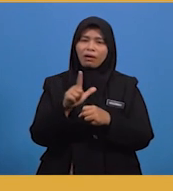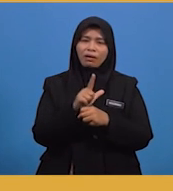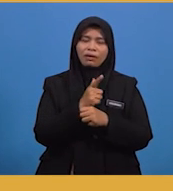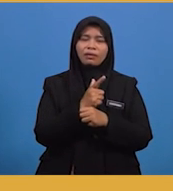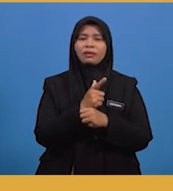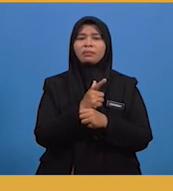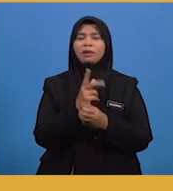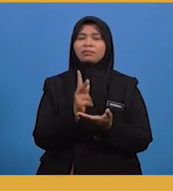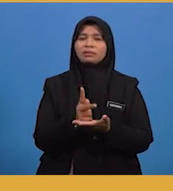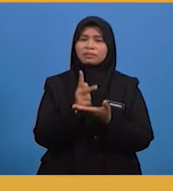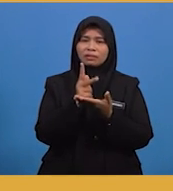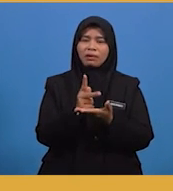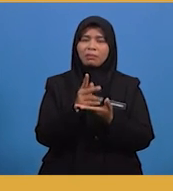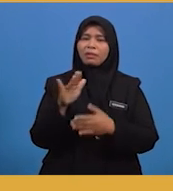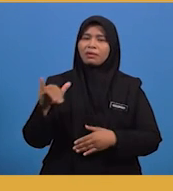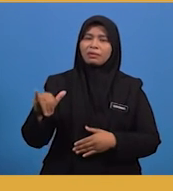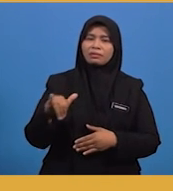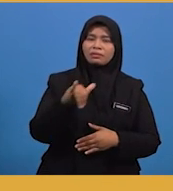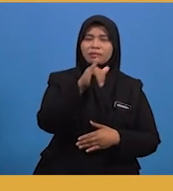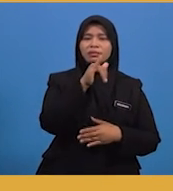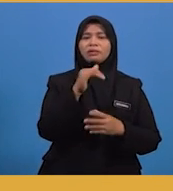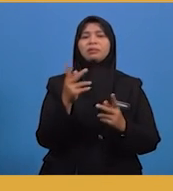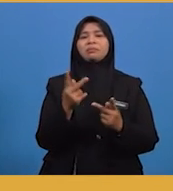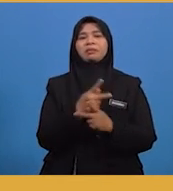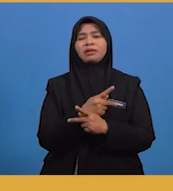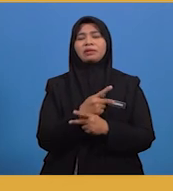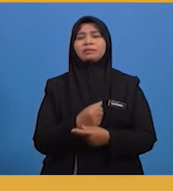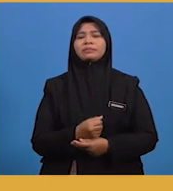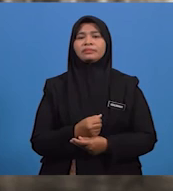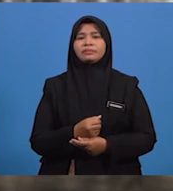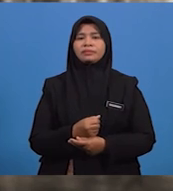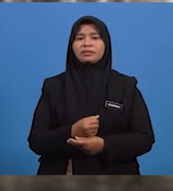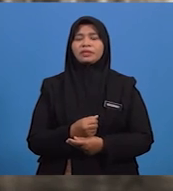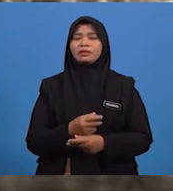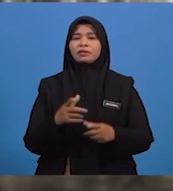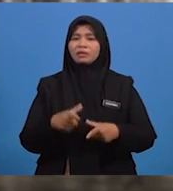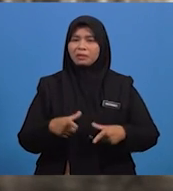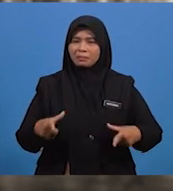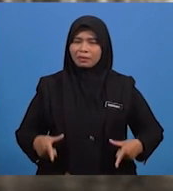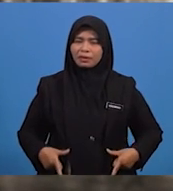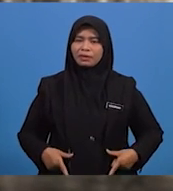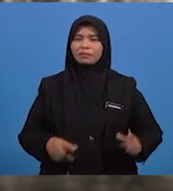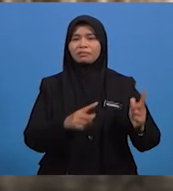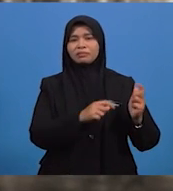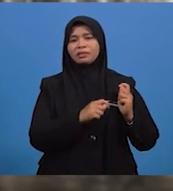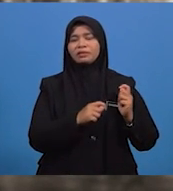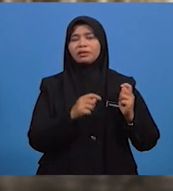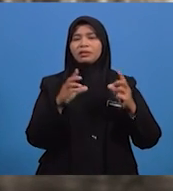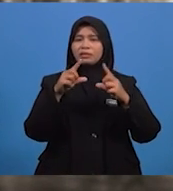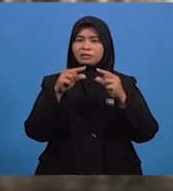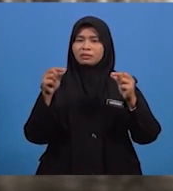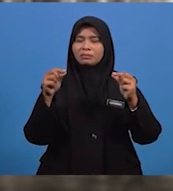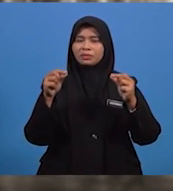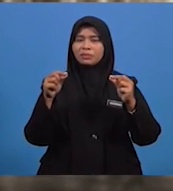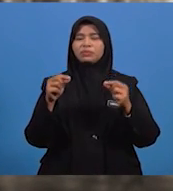seperti kapal terbang perang Zero Fighter. Keberanian tentera Jepun turut